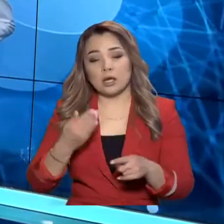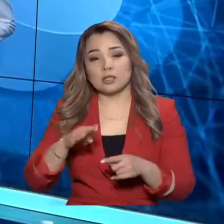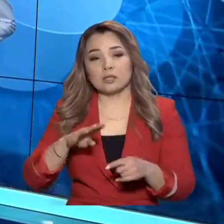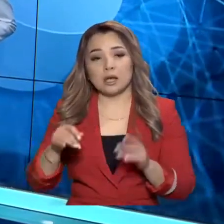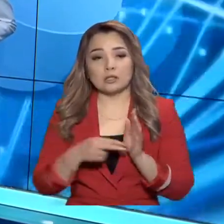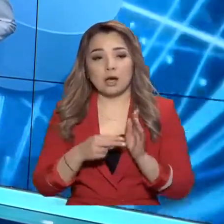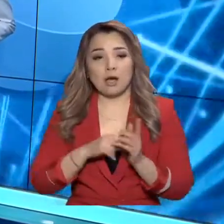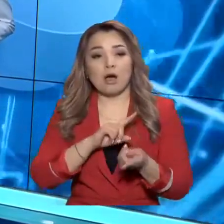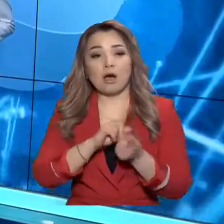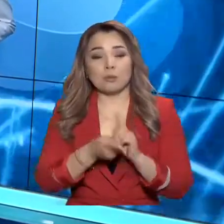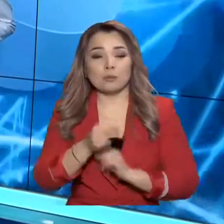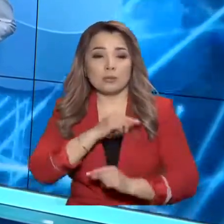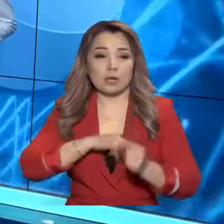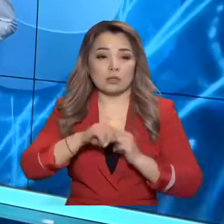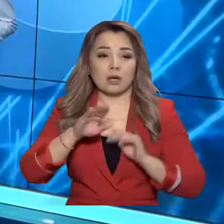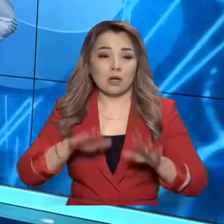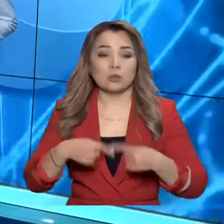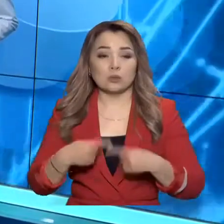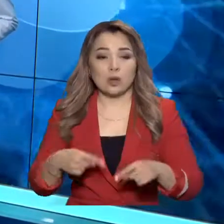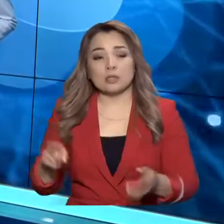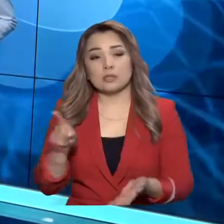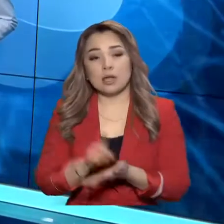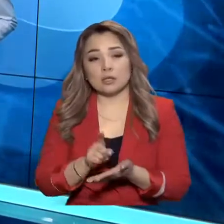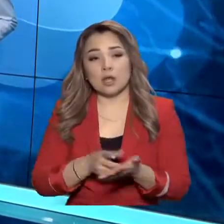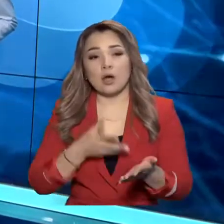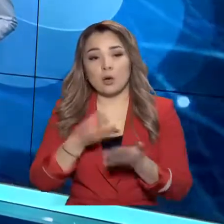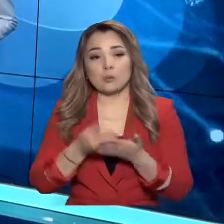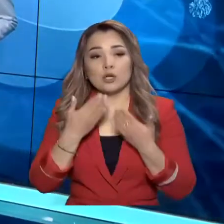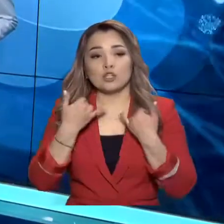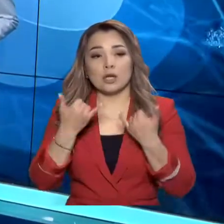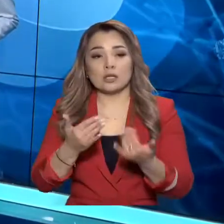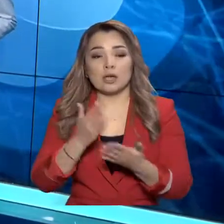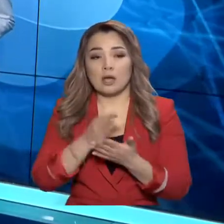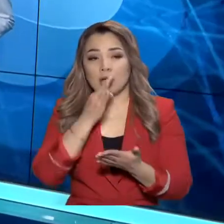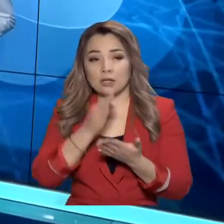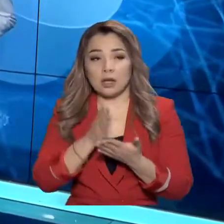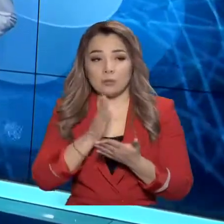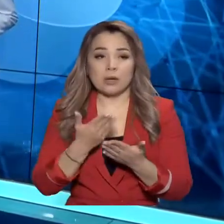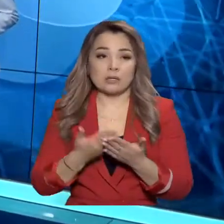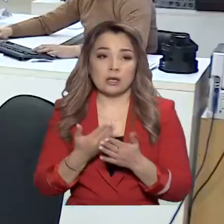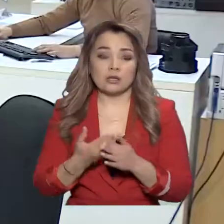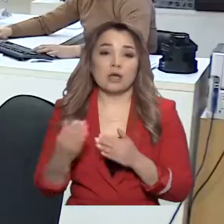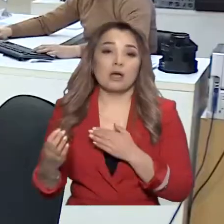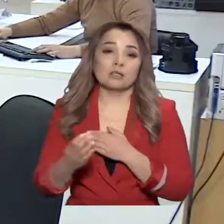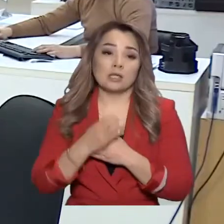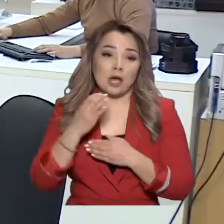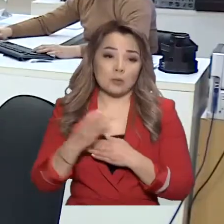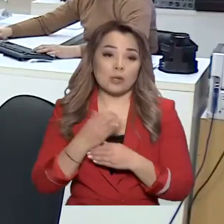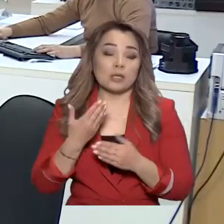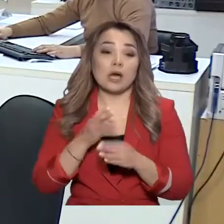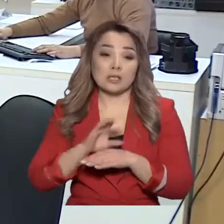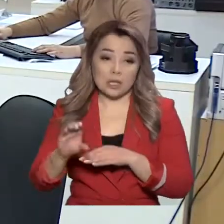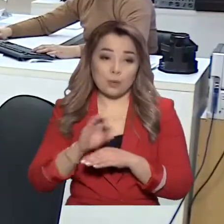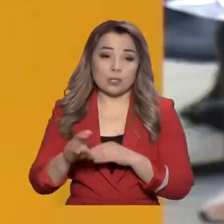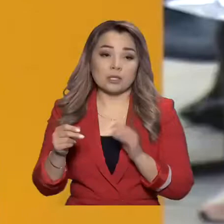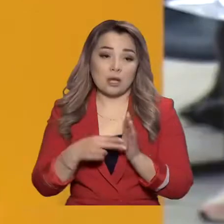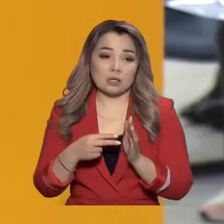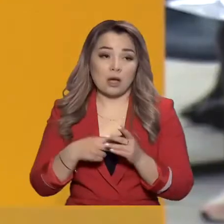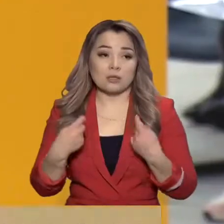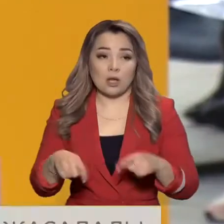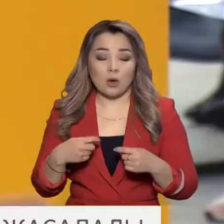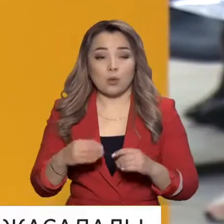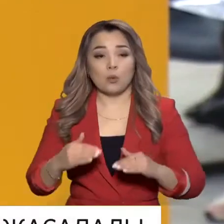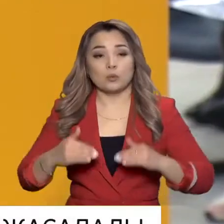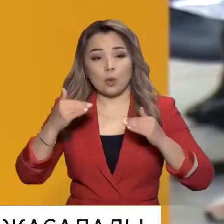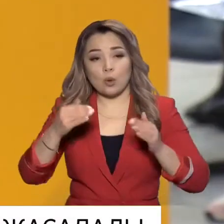теңгеге айырбастаған кәсіпкерлер кейбір салық түрін жеңілдетілген тәртіппен өтейді. Мысалы, экспорттаушы азамат тауардың құн салығынан асып